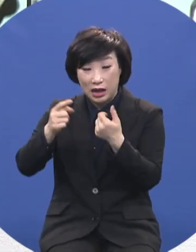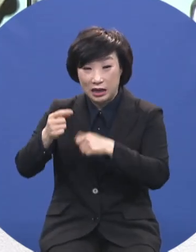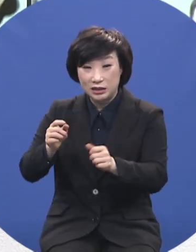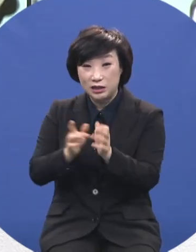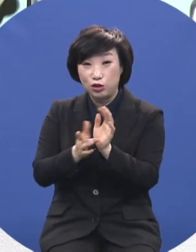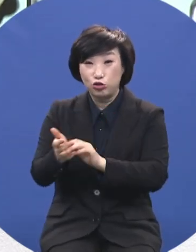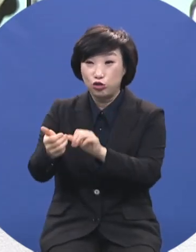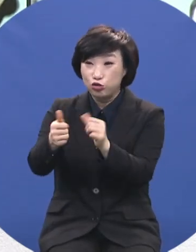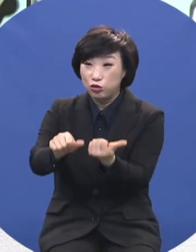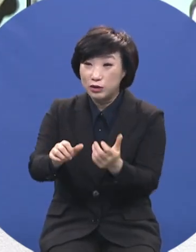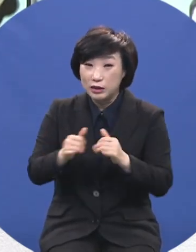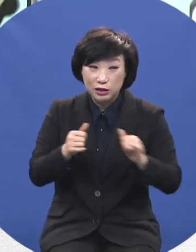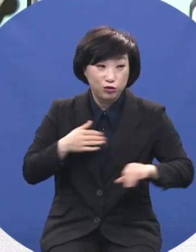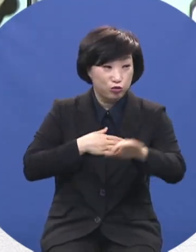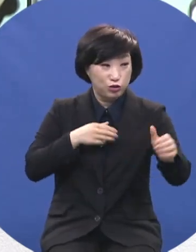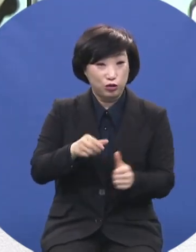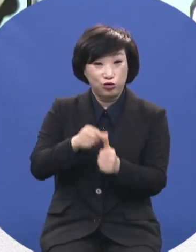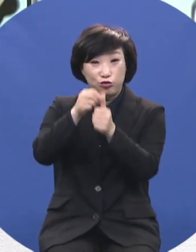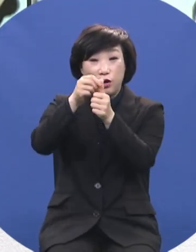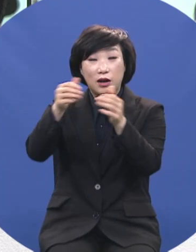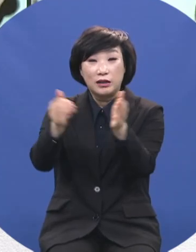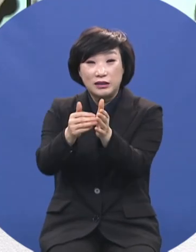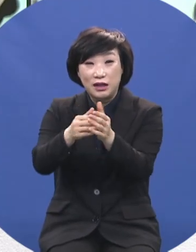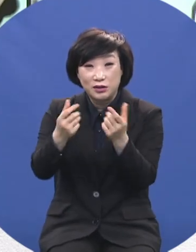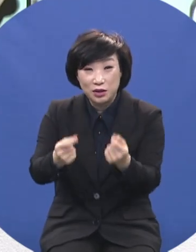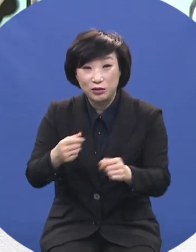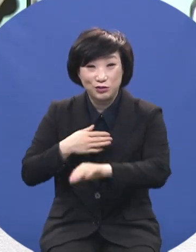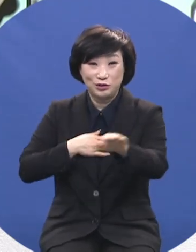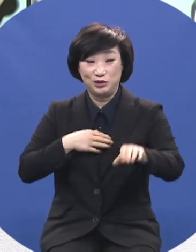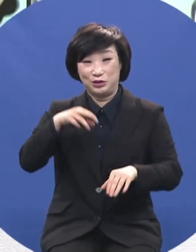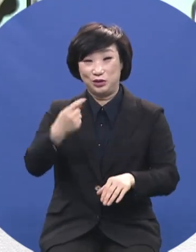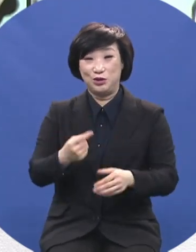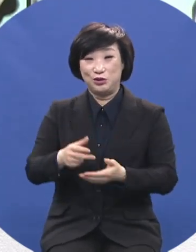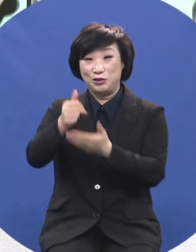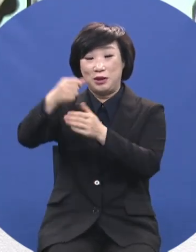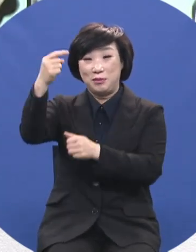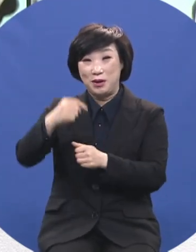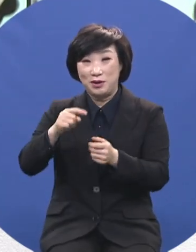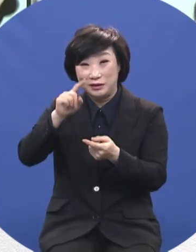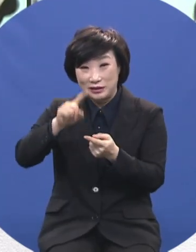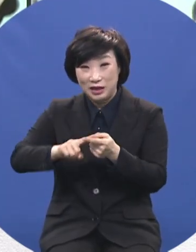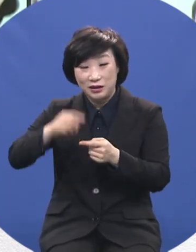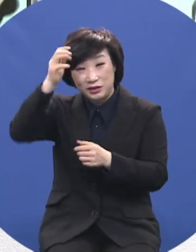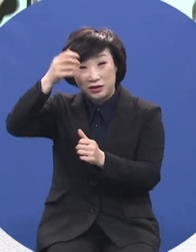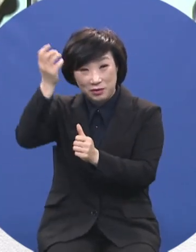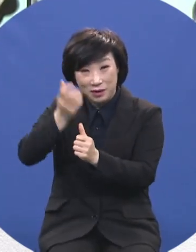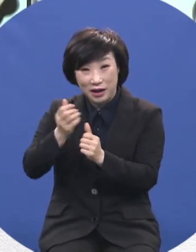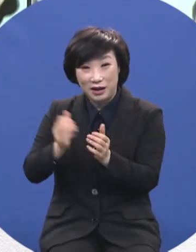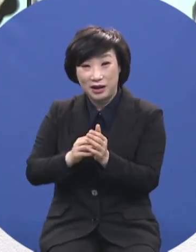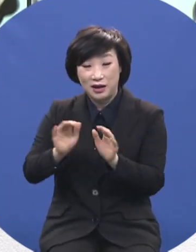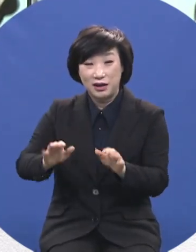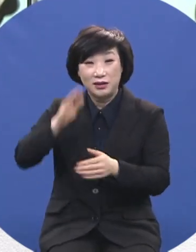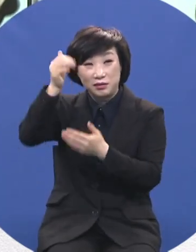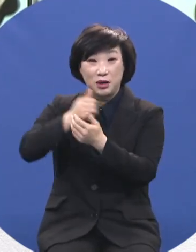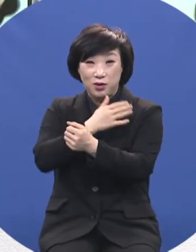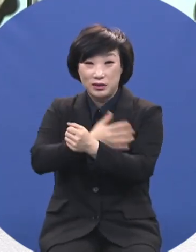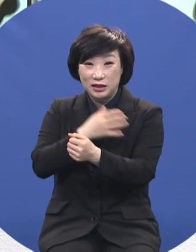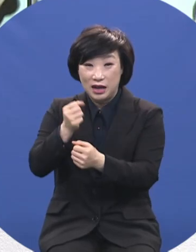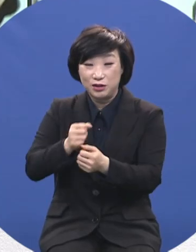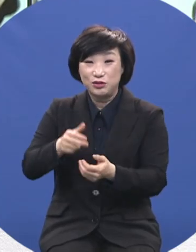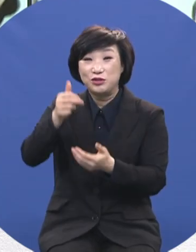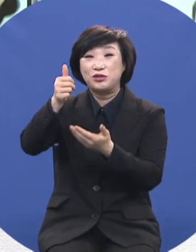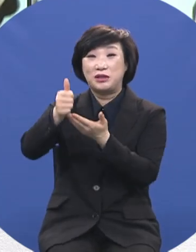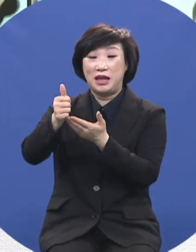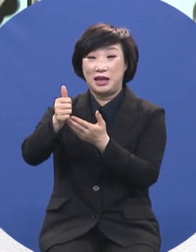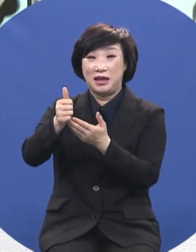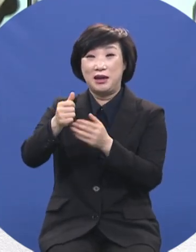죽음으로 인류 구원의 작품을 냈듯이 우리도 주님의 명령대로 성령 받아서 성령의 권능으로 주님께 작품을 가지고 주님